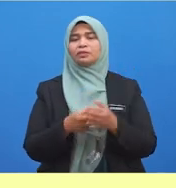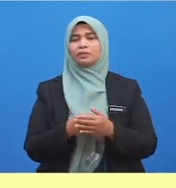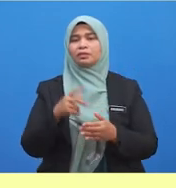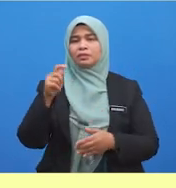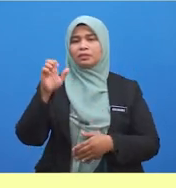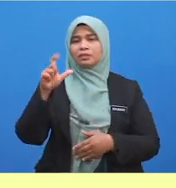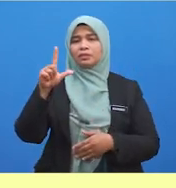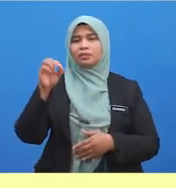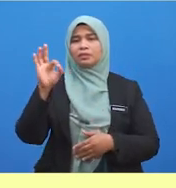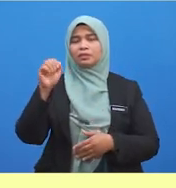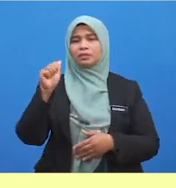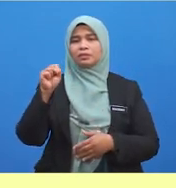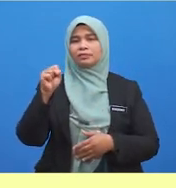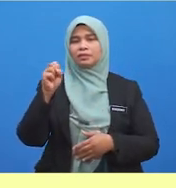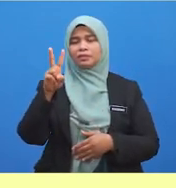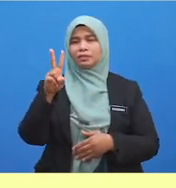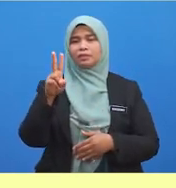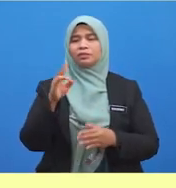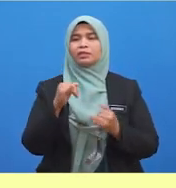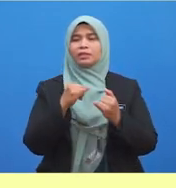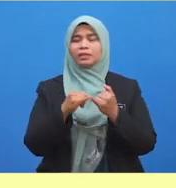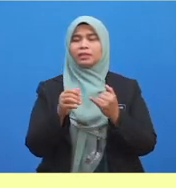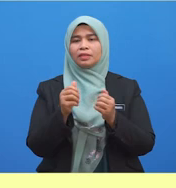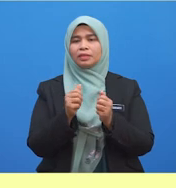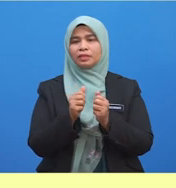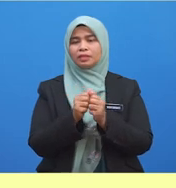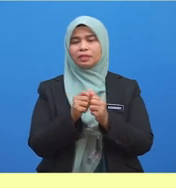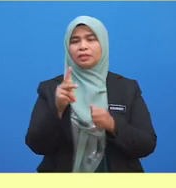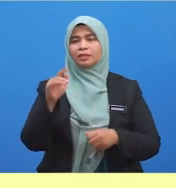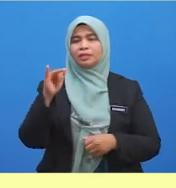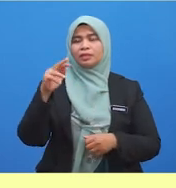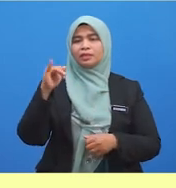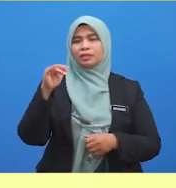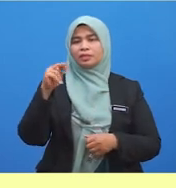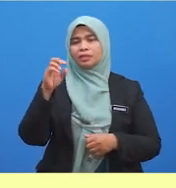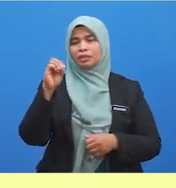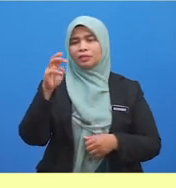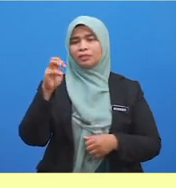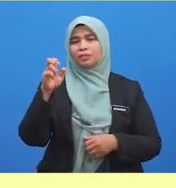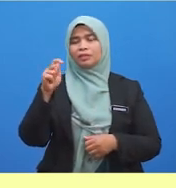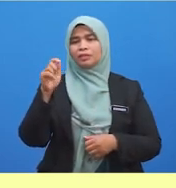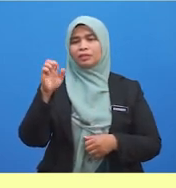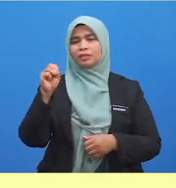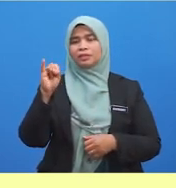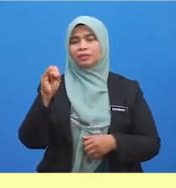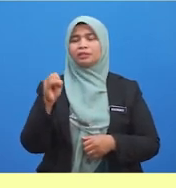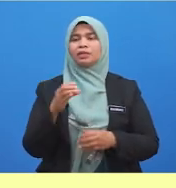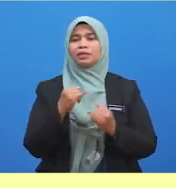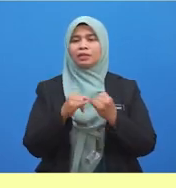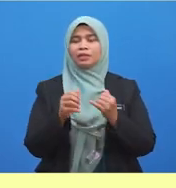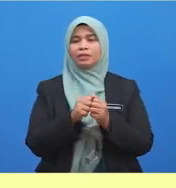Telofasa 2 berakhir dengan sitokinesis yang menghasilkan 4